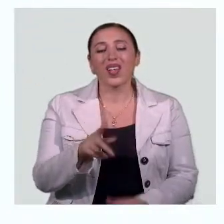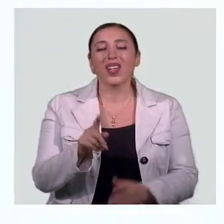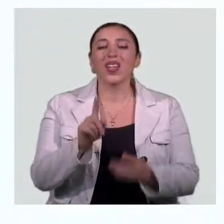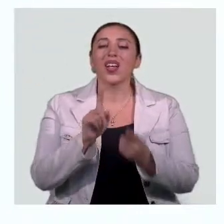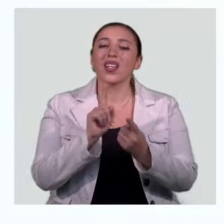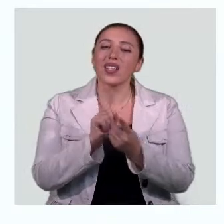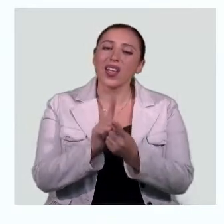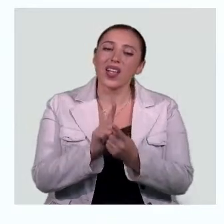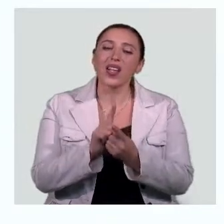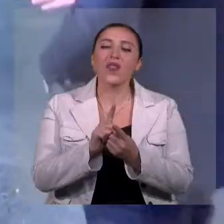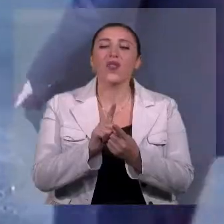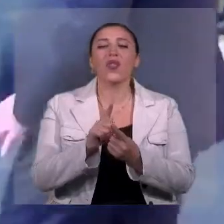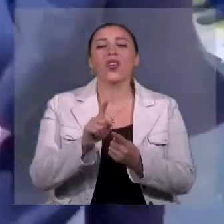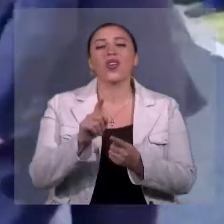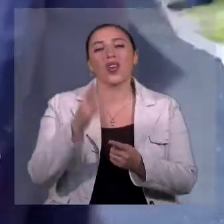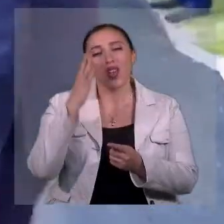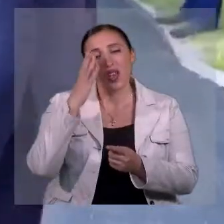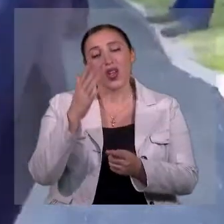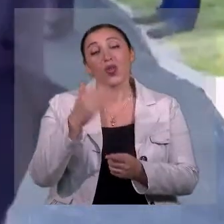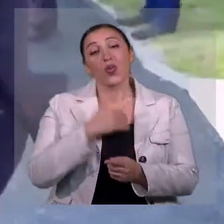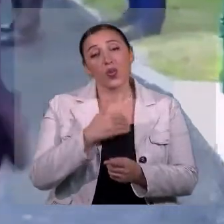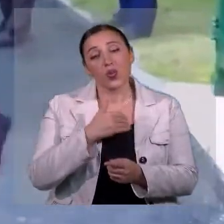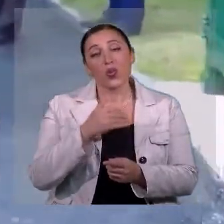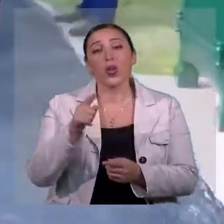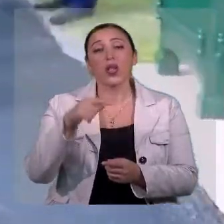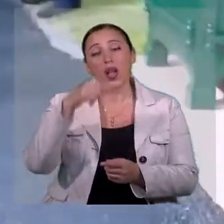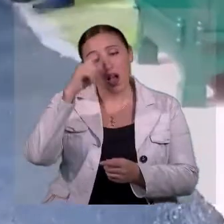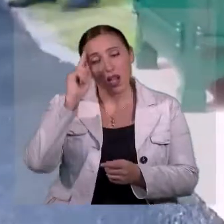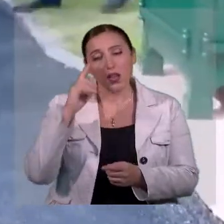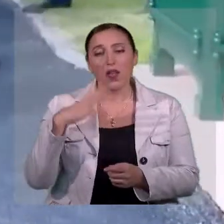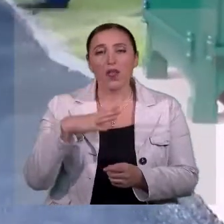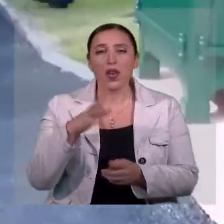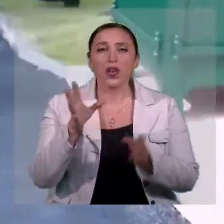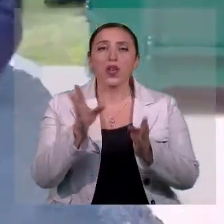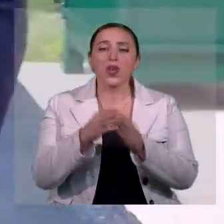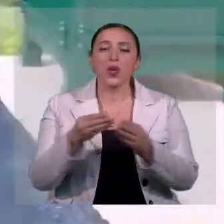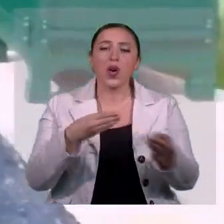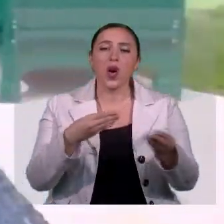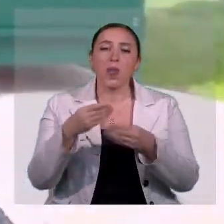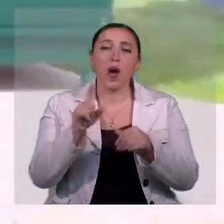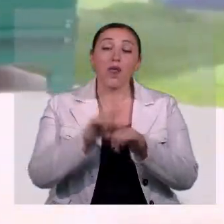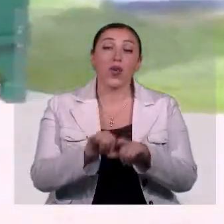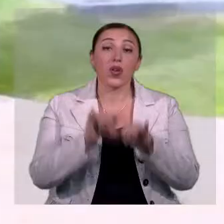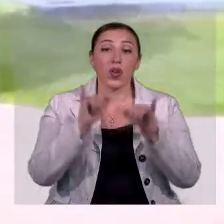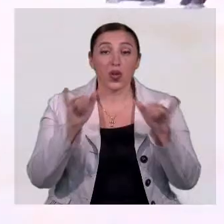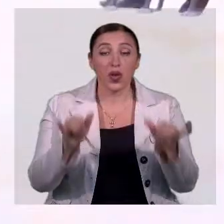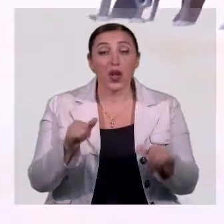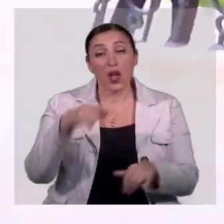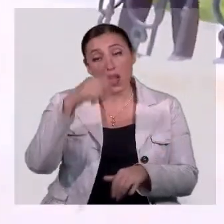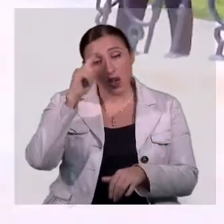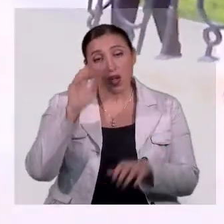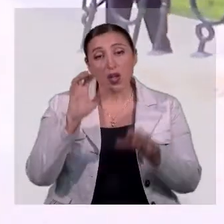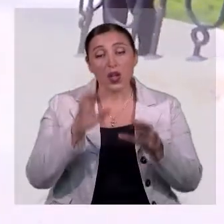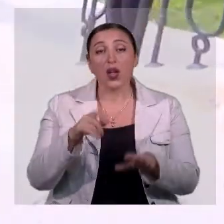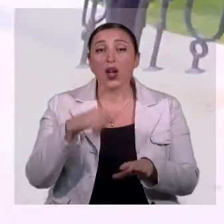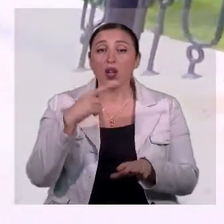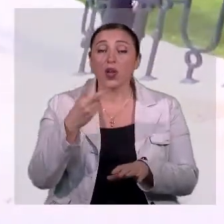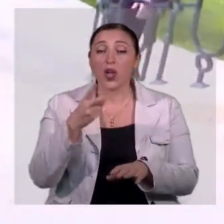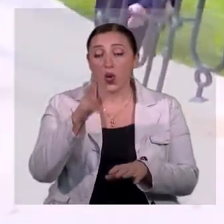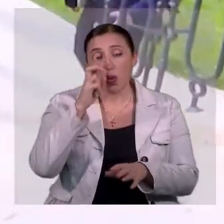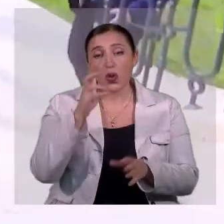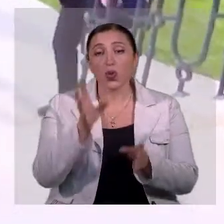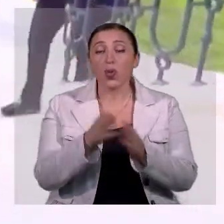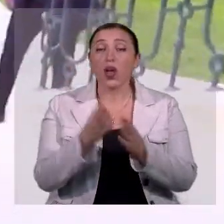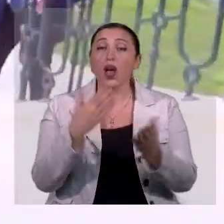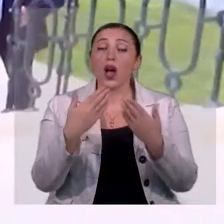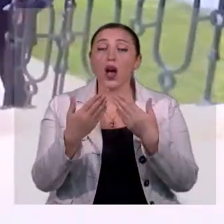ձևաչափը իրականություն կդառնա, Ադրբեջան ու Վրաստանը էլ ավելի են ընդլայնում համագործակցությունը։ Ըստ Իլհամ Ալիևի, երկու երկրների